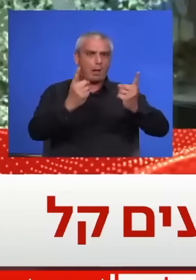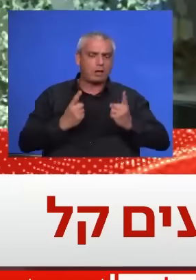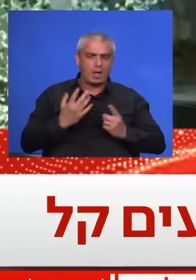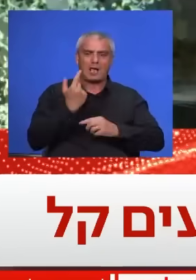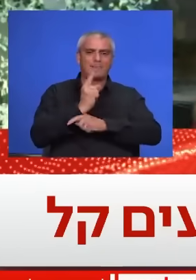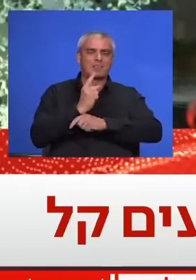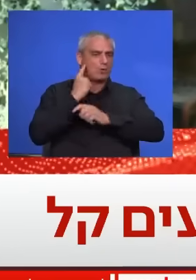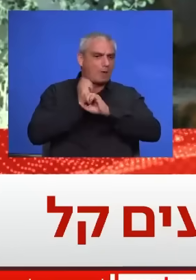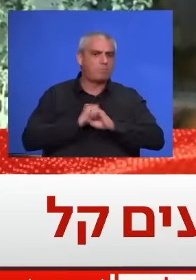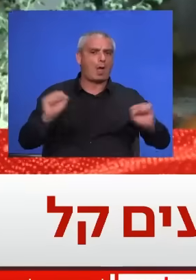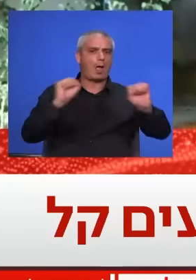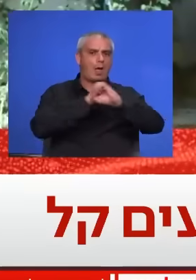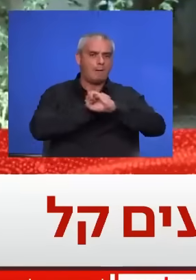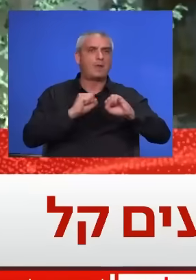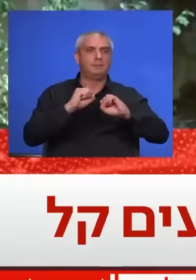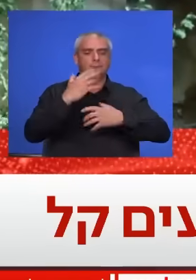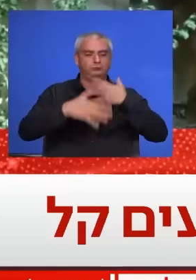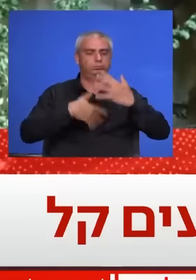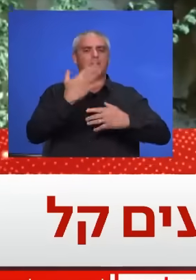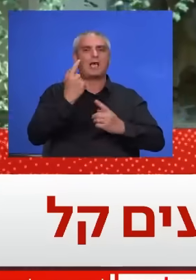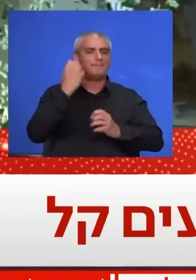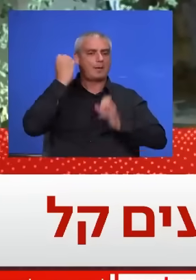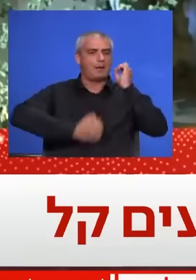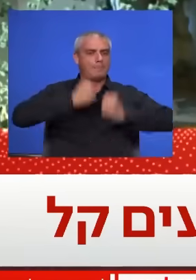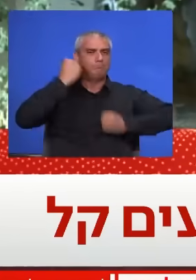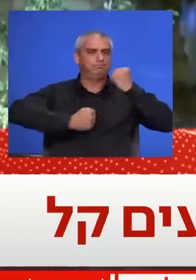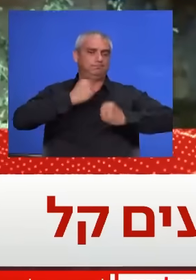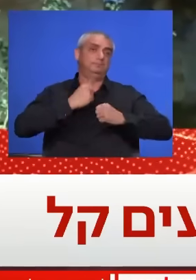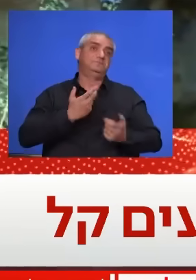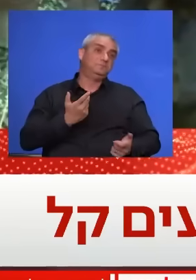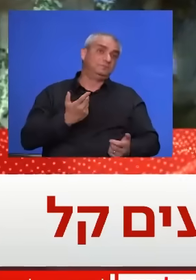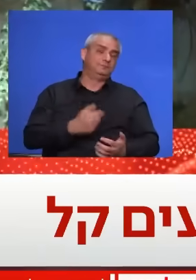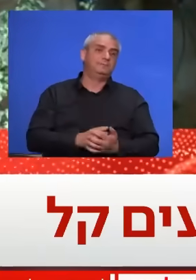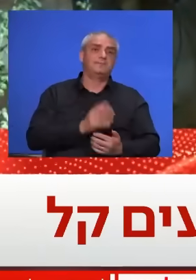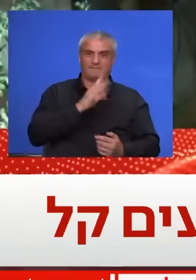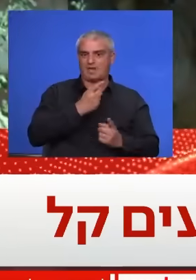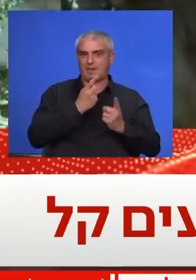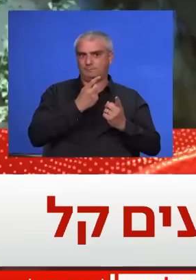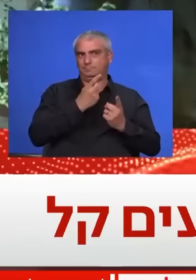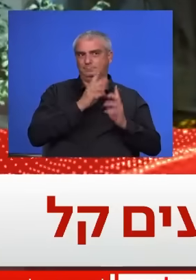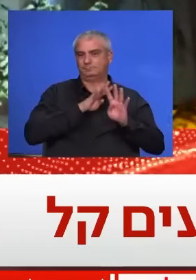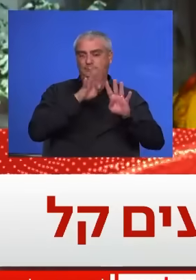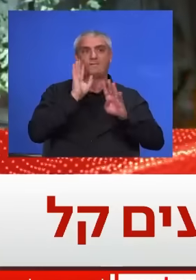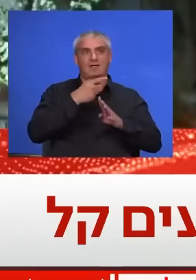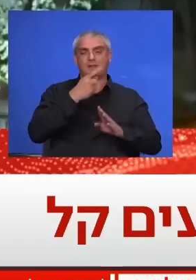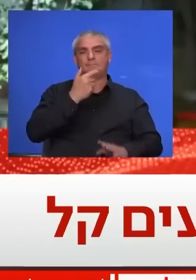אדיר וכזה מתגלגל של כמה פצצות, וגם את המתחים הנרחבים וגם את ההוראה של פיקוד העורף, משהו